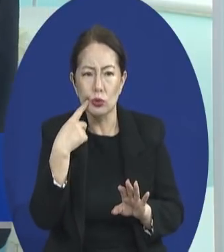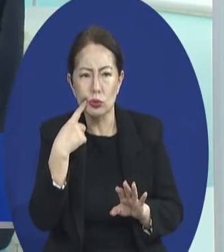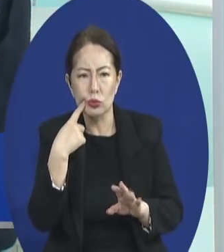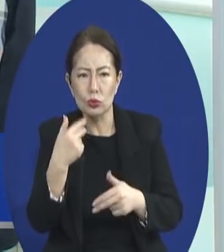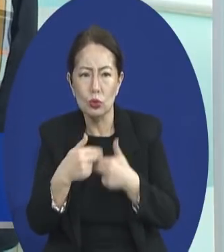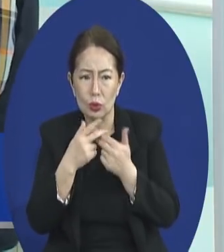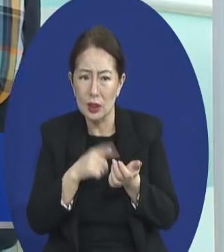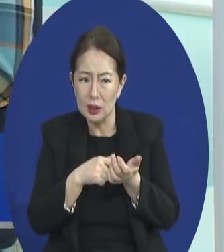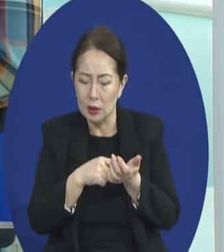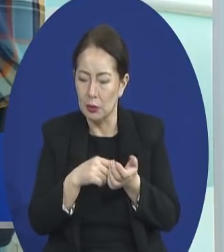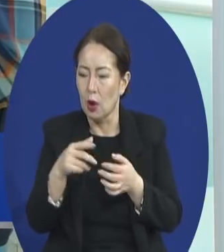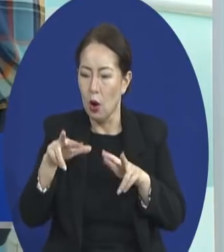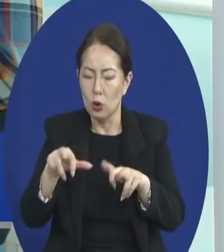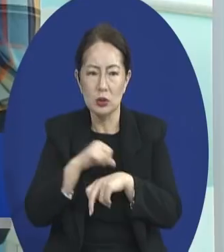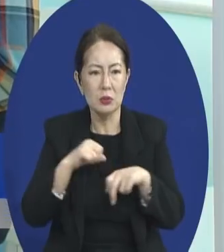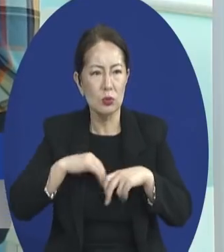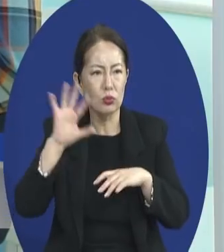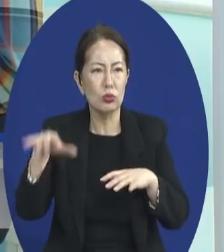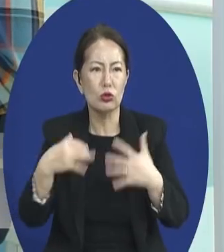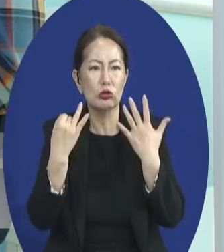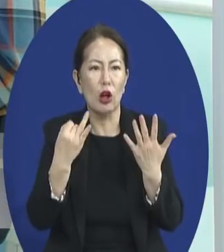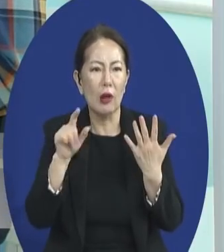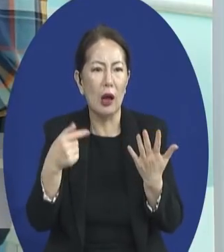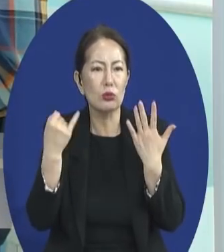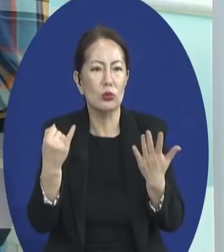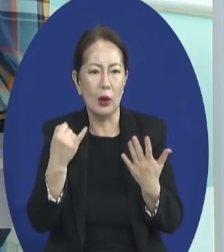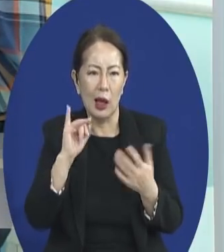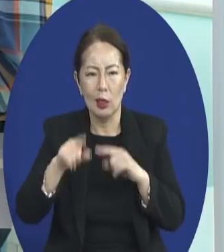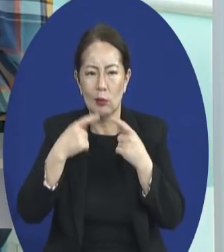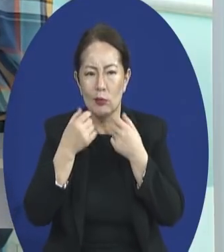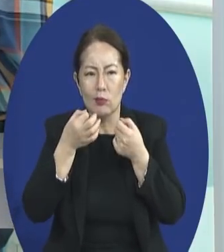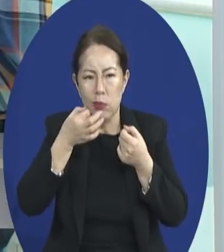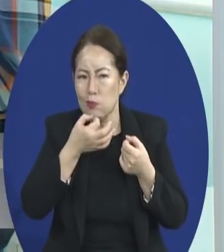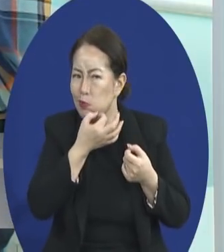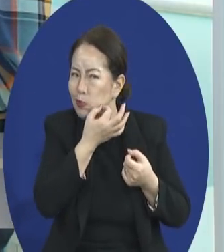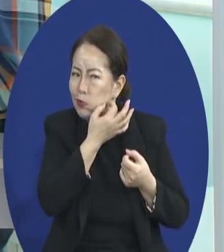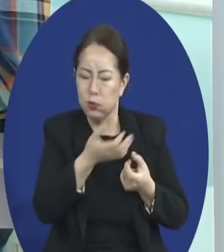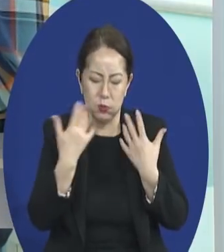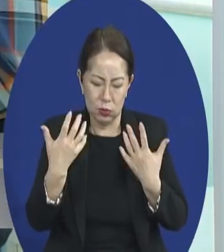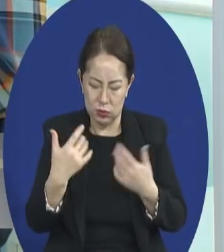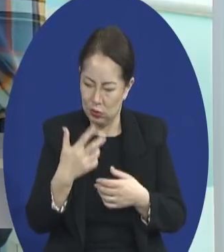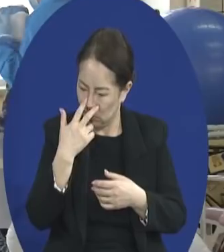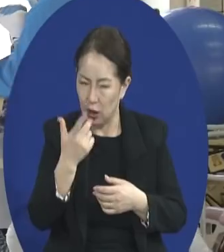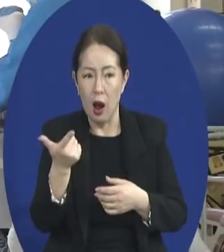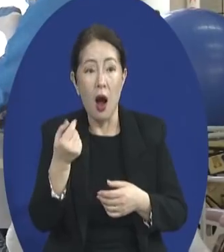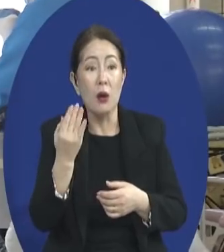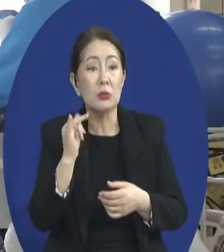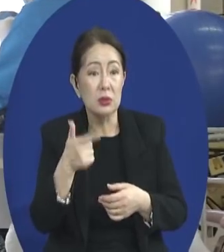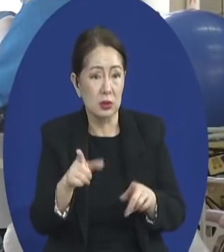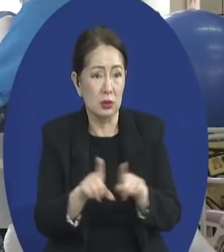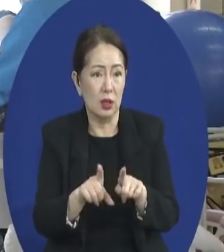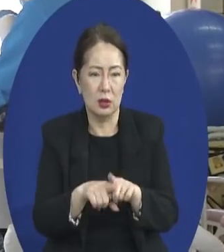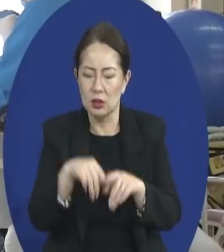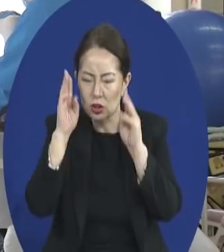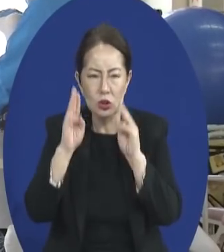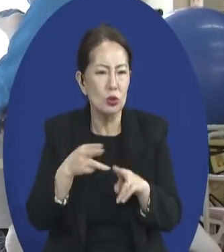хэрэгшээлтэй эрэгдэт маань бол бараг 7.6 гэж гарч байгаа байхгүй нэг шүдэн. Тэгэхээр энэ бол өөрөө гамшигт хэмжээнд төрсөн шийдэгдэхгүй